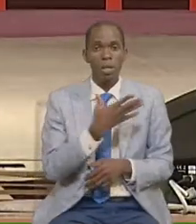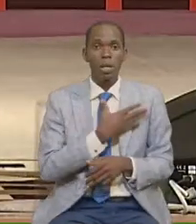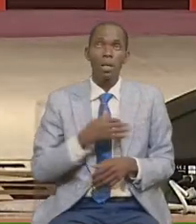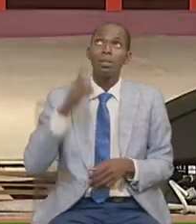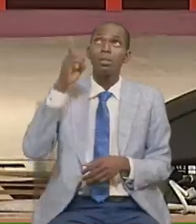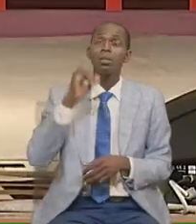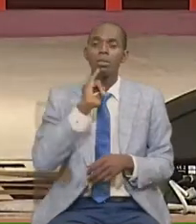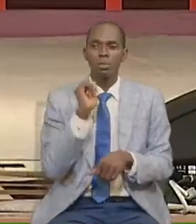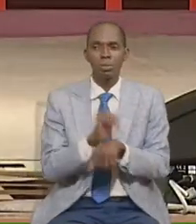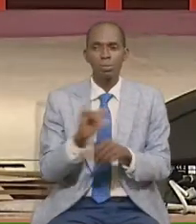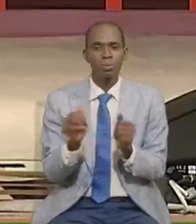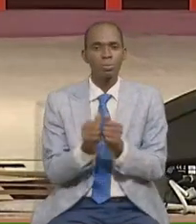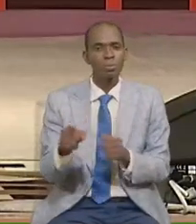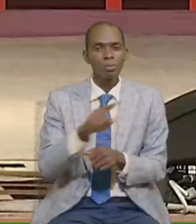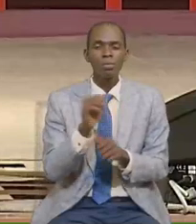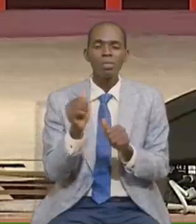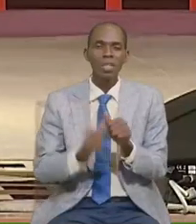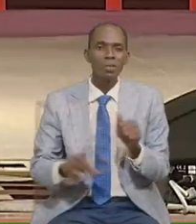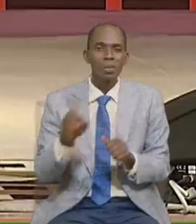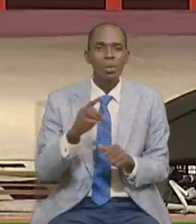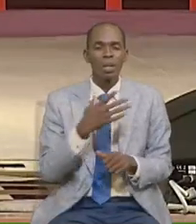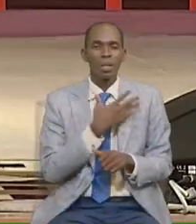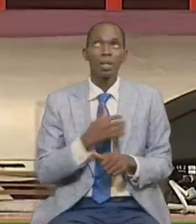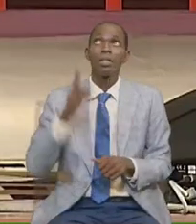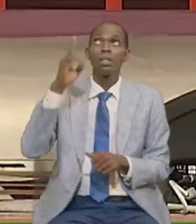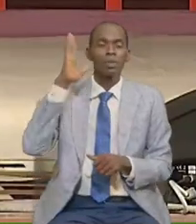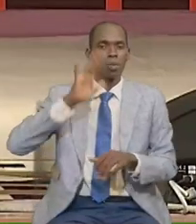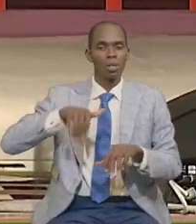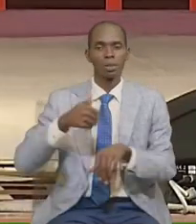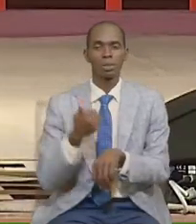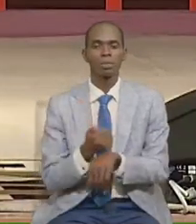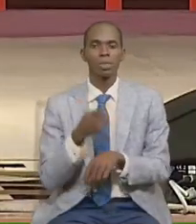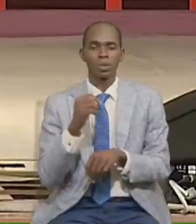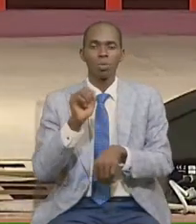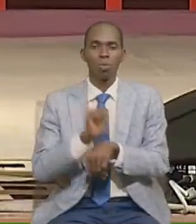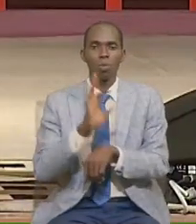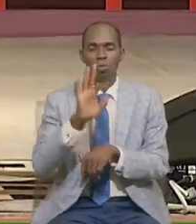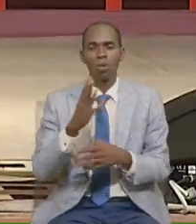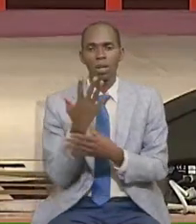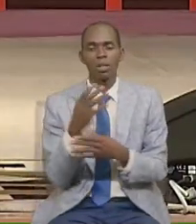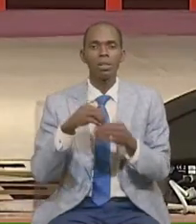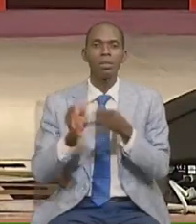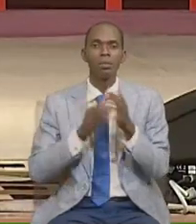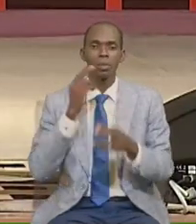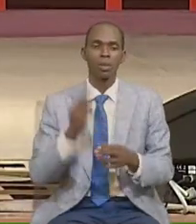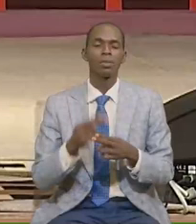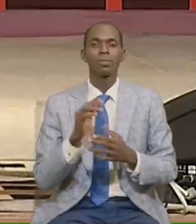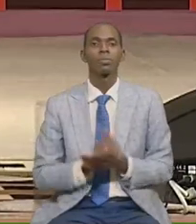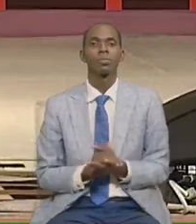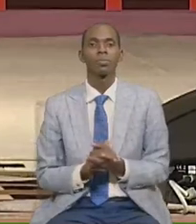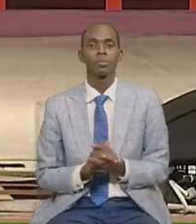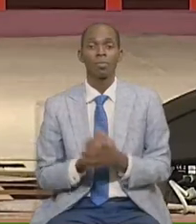eux partout et confirmait la parole. Il va confirmer l'œuvre de tes mains au nom de Jésus. Il y a trois